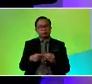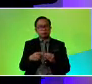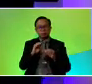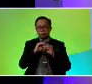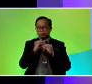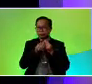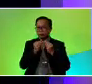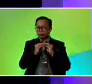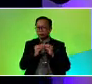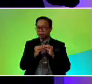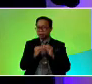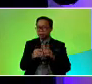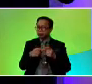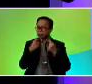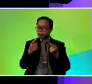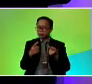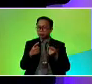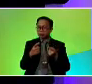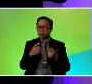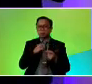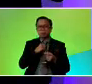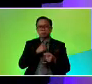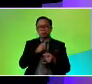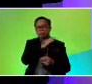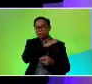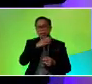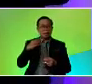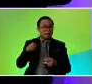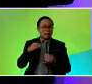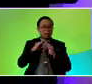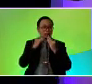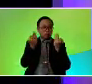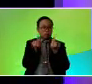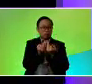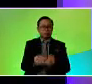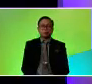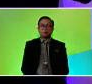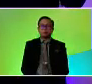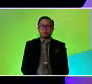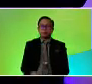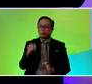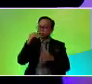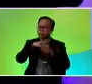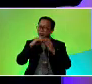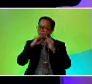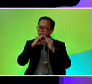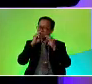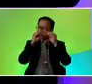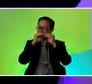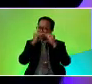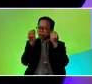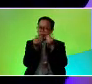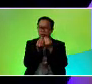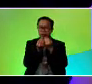masalah dia akan berbalik kepada diri sendiri dan juga keluarga Oke sekiranya kalau dia berada dalam komunity Oke masyarakat juga